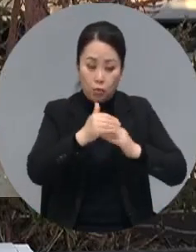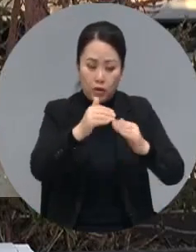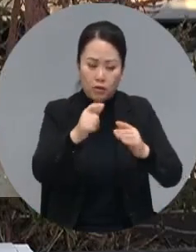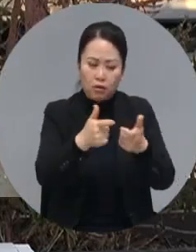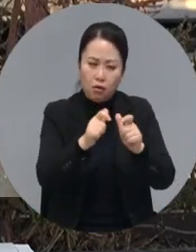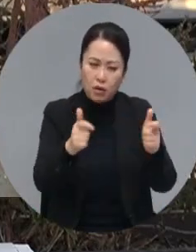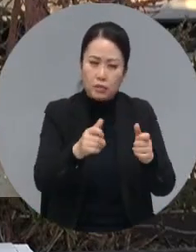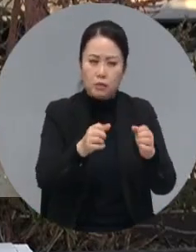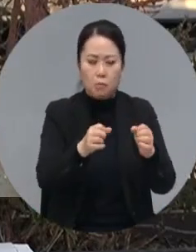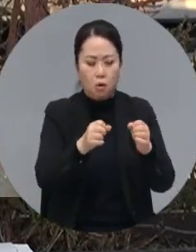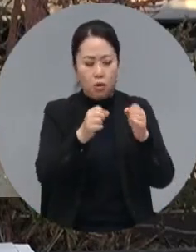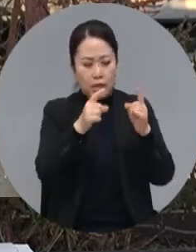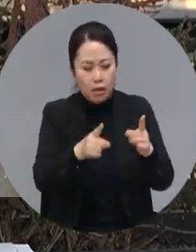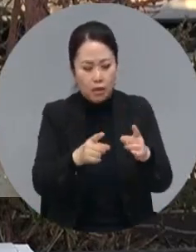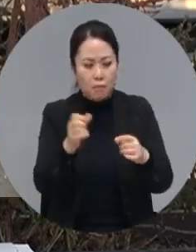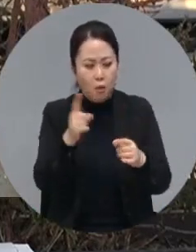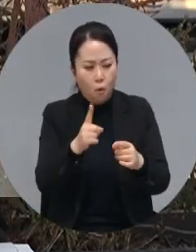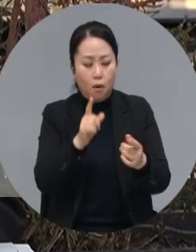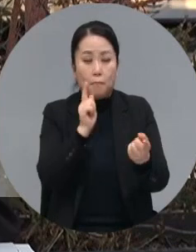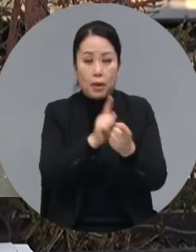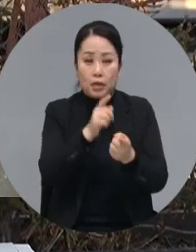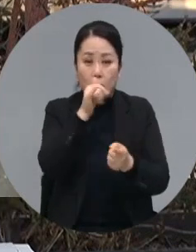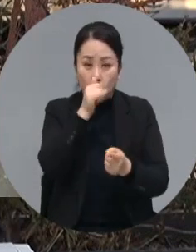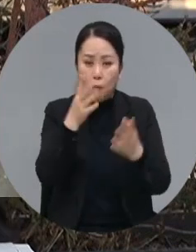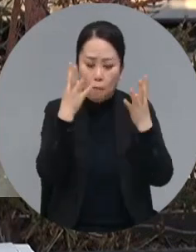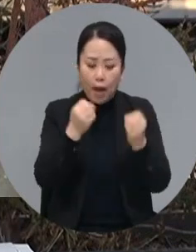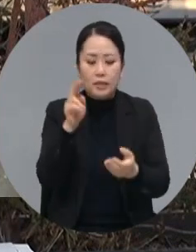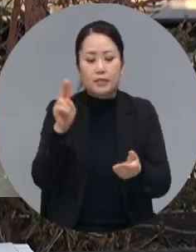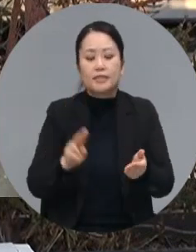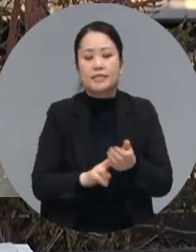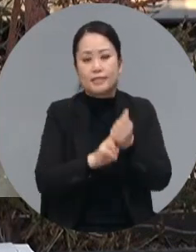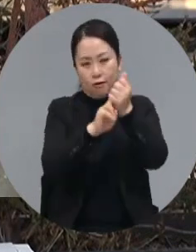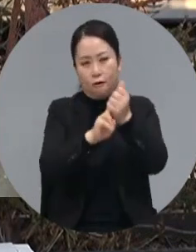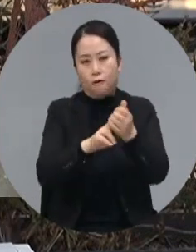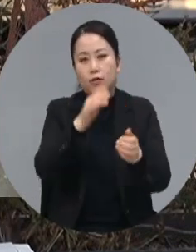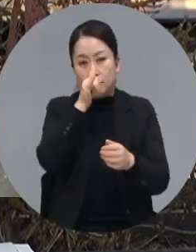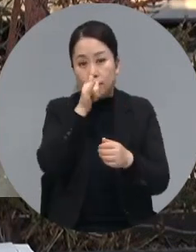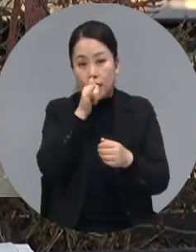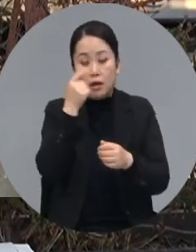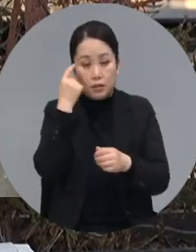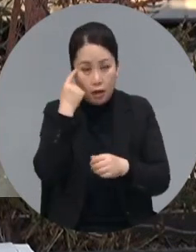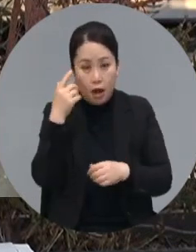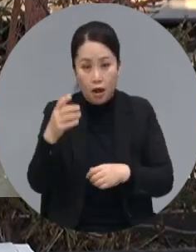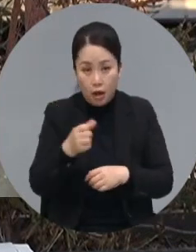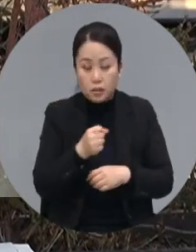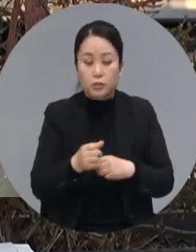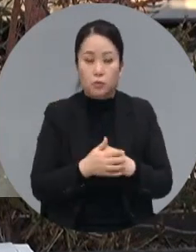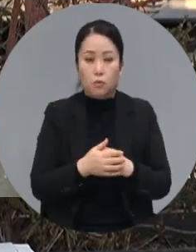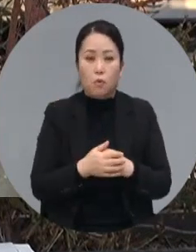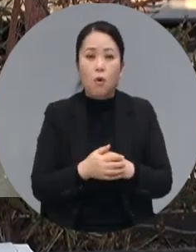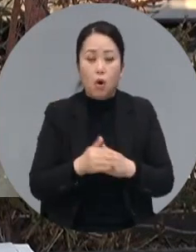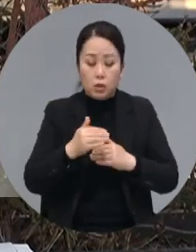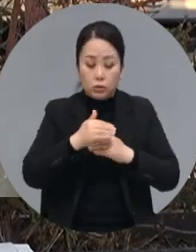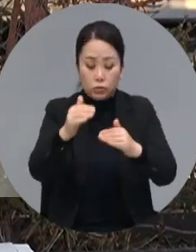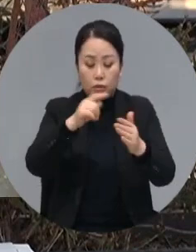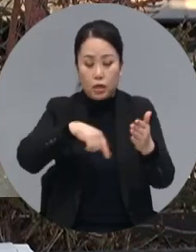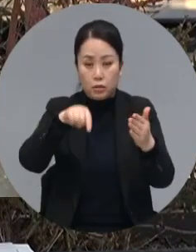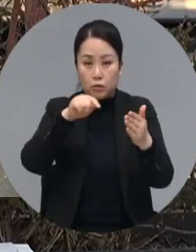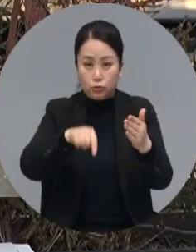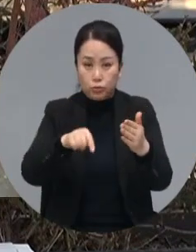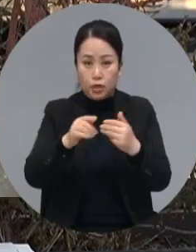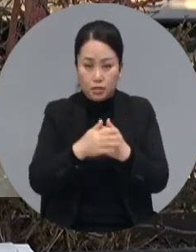여러 계기들을 만났고 많은 기적들이 있었다고 생각하고요. 그 과정 속에서 시민들이